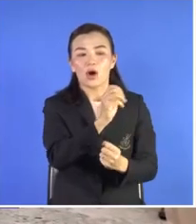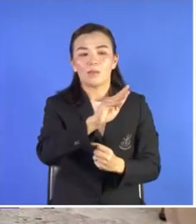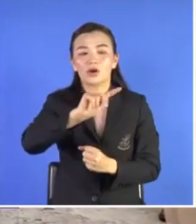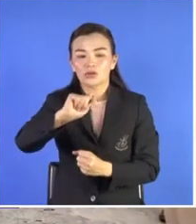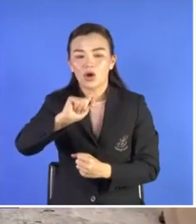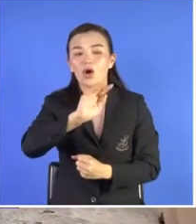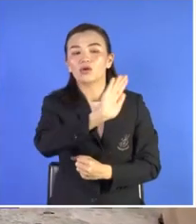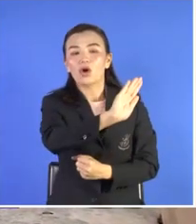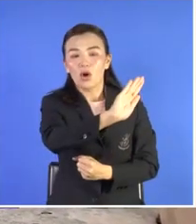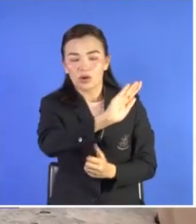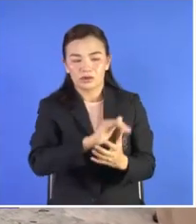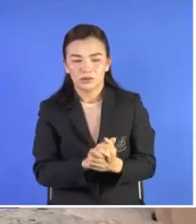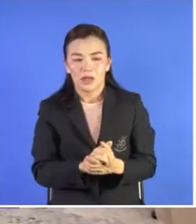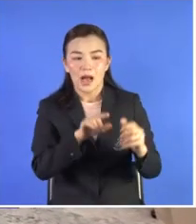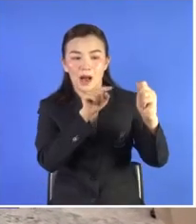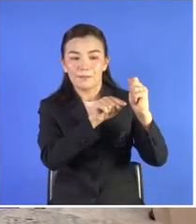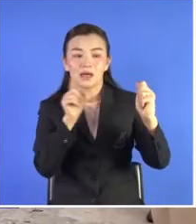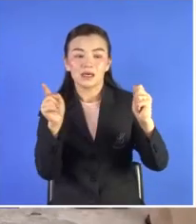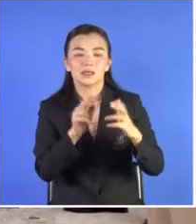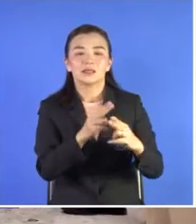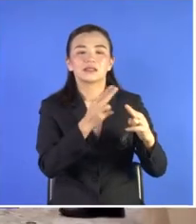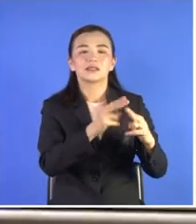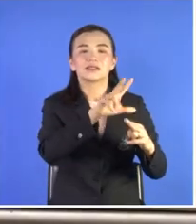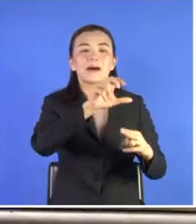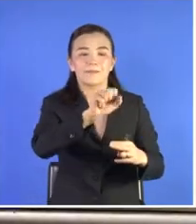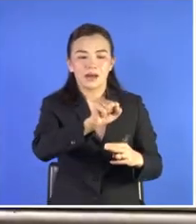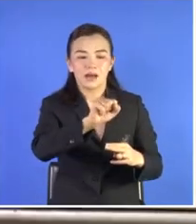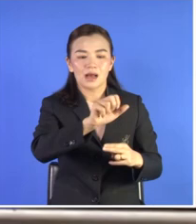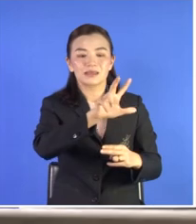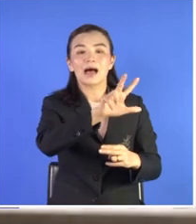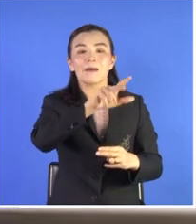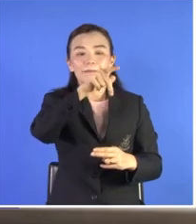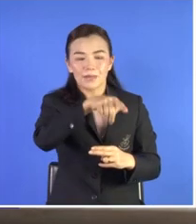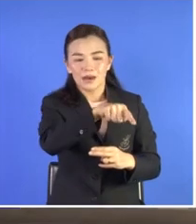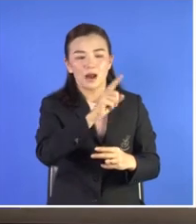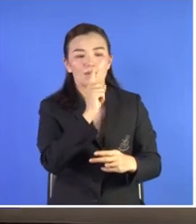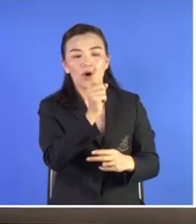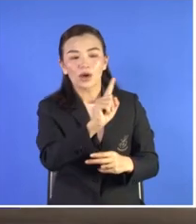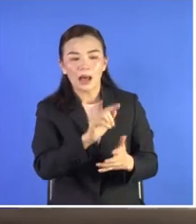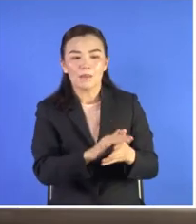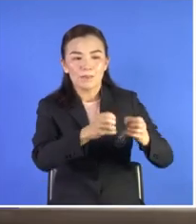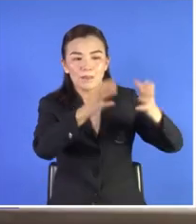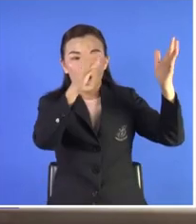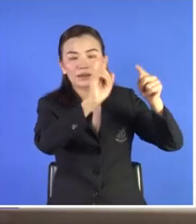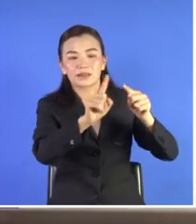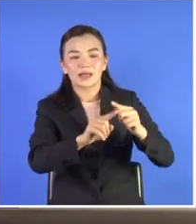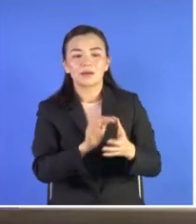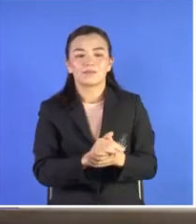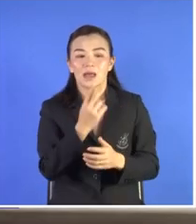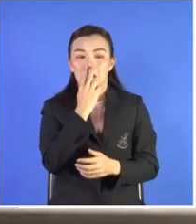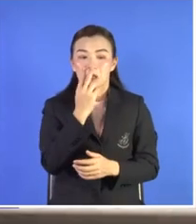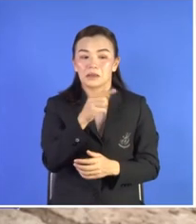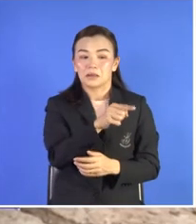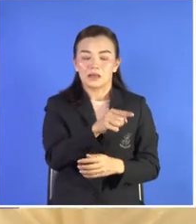ำบลบึง 3,000 จนเสียงดังลั่นไปหมดเลยแตกตื่นกันทั้งอำเภอเลยก็ว่าอย่างนั้นนะคะเหตุการณ์เกิดขึ้นตรงหน้าเสาธงในที่ว่าการอำเภอบึ